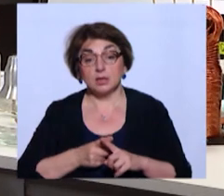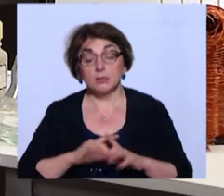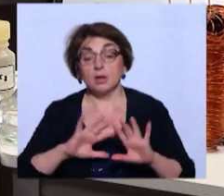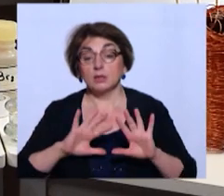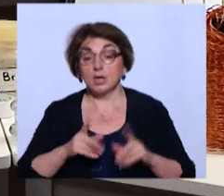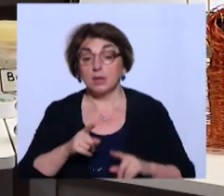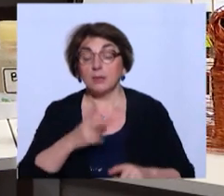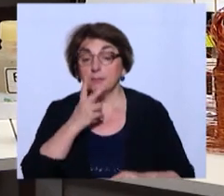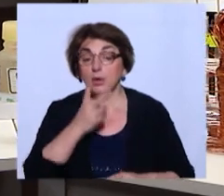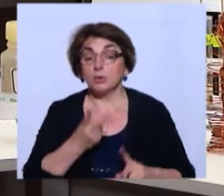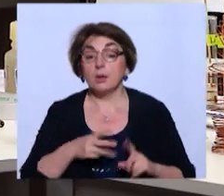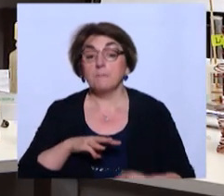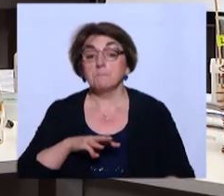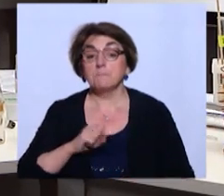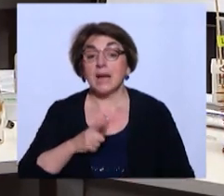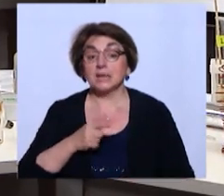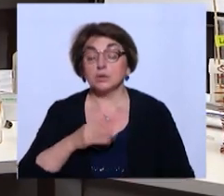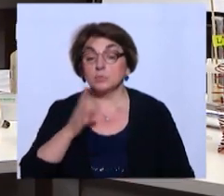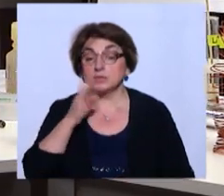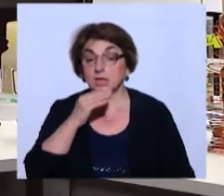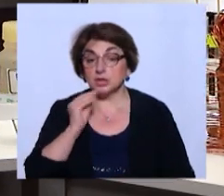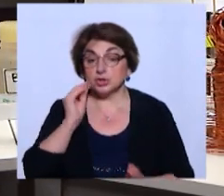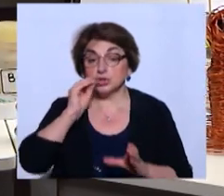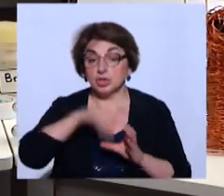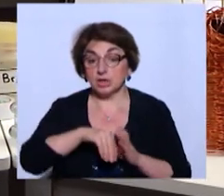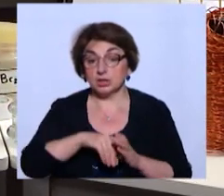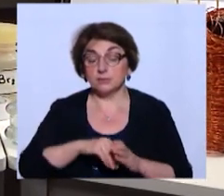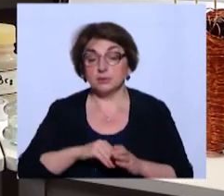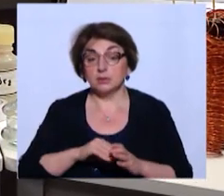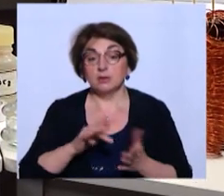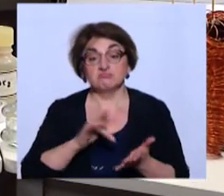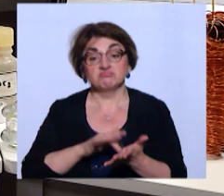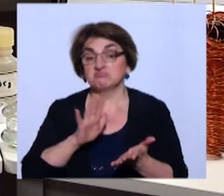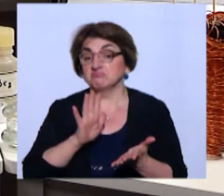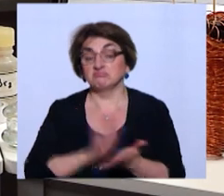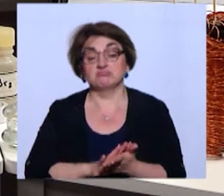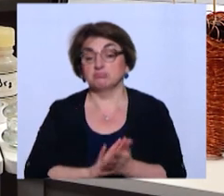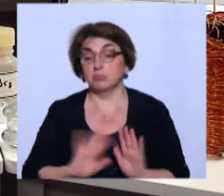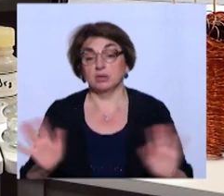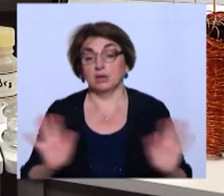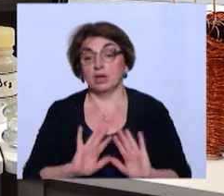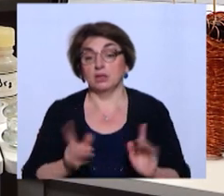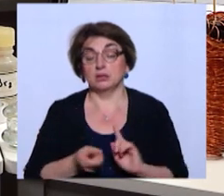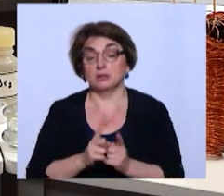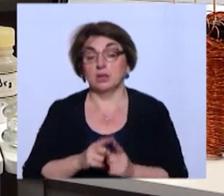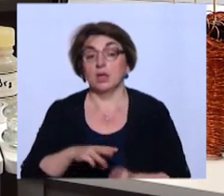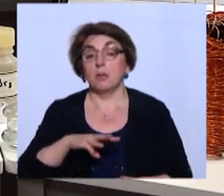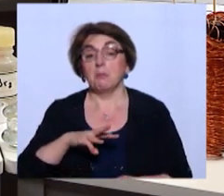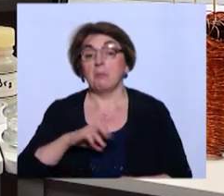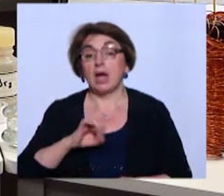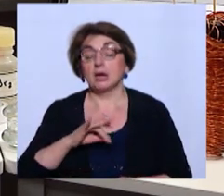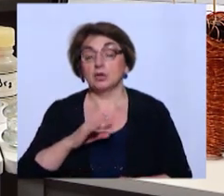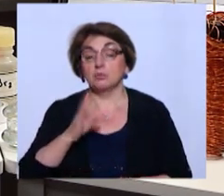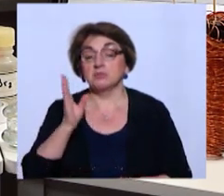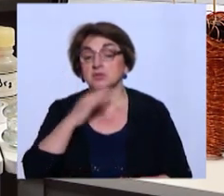მაგნიუმს, მაგნიუმის წყალში მოთავსებით არაფერი არ იცვლება. მაგნიუმი წყალთან ურთიერთქმედებს მხოლოდ